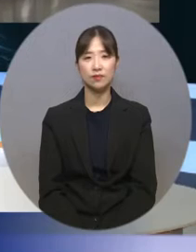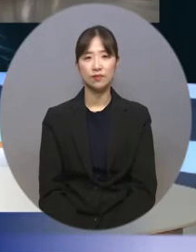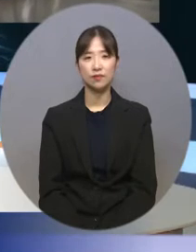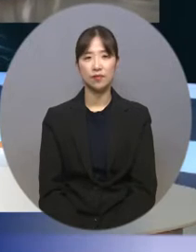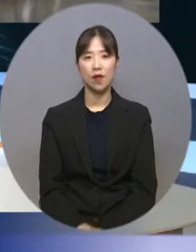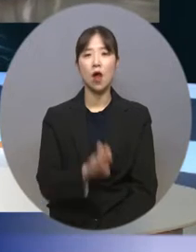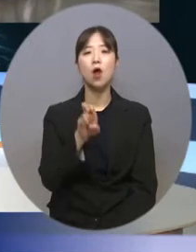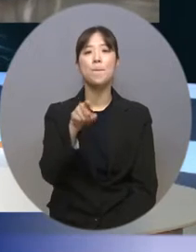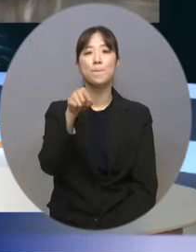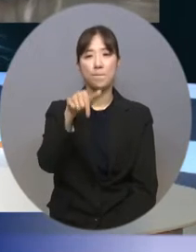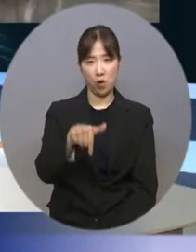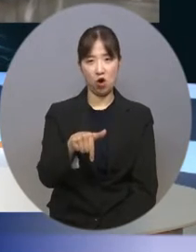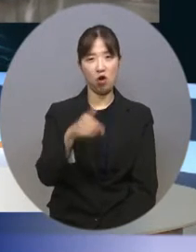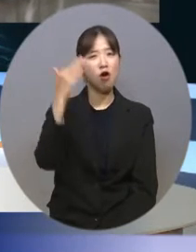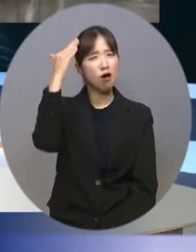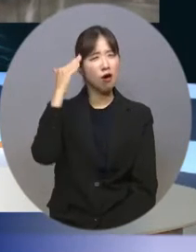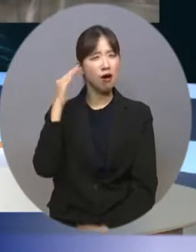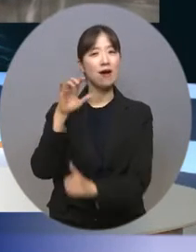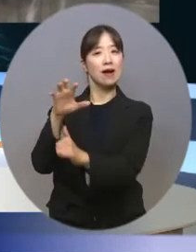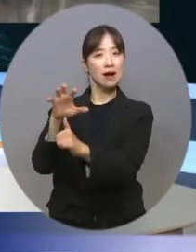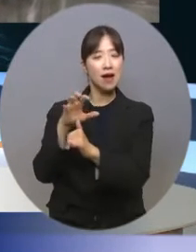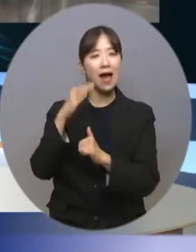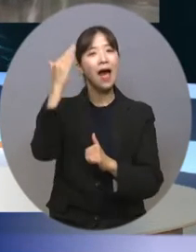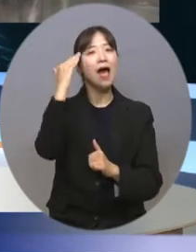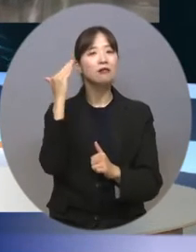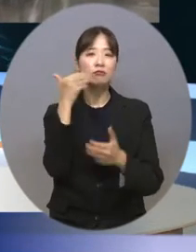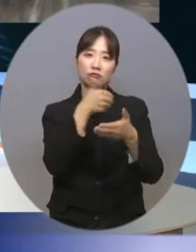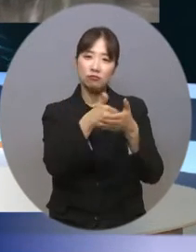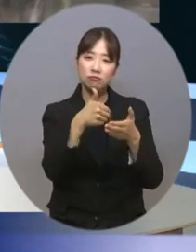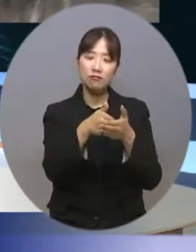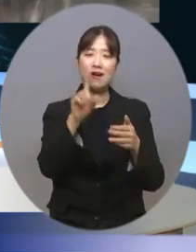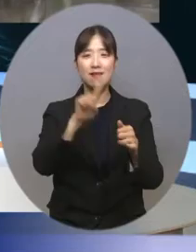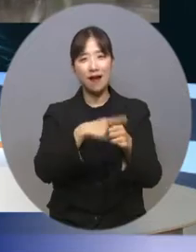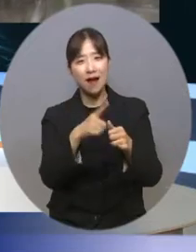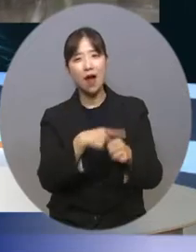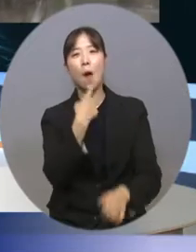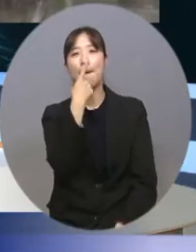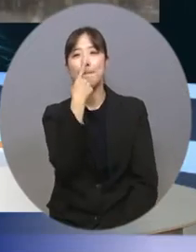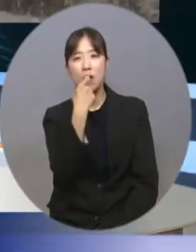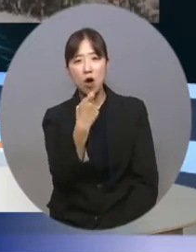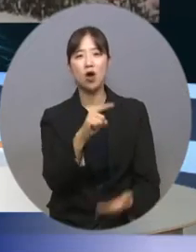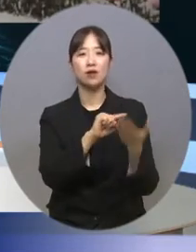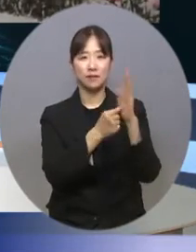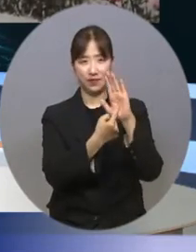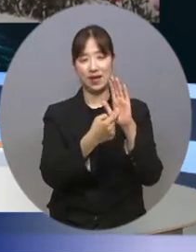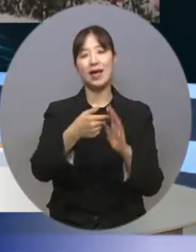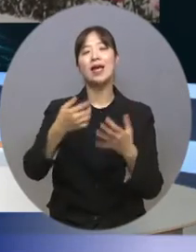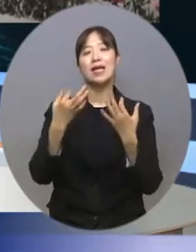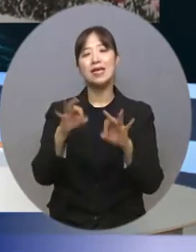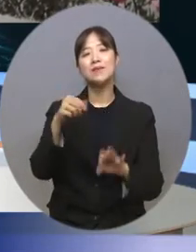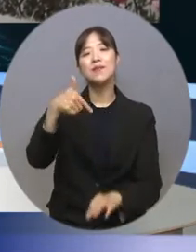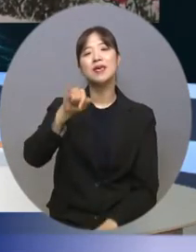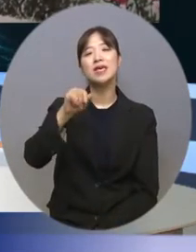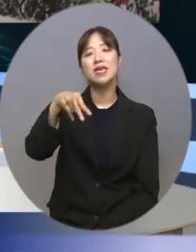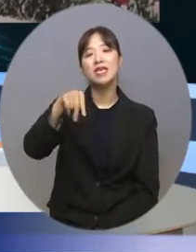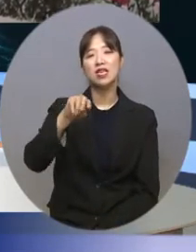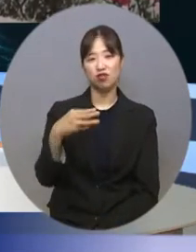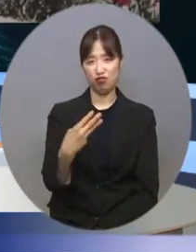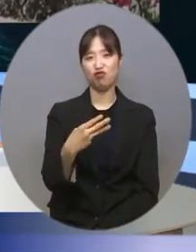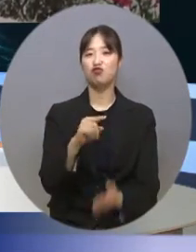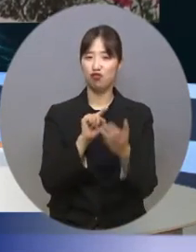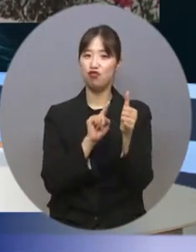먹을 통해 우리 한국화와 자연의 멋을 전하는 김기술 작가의 개인전이 전남 곡성에서 열리고